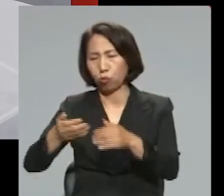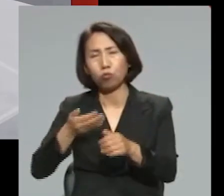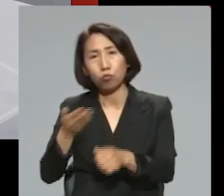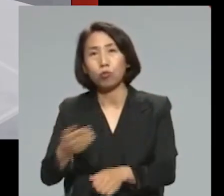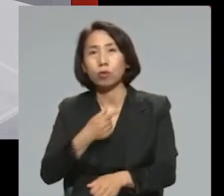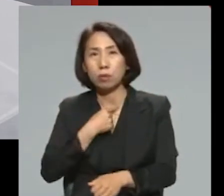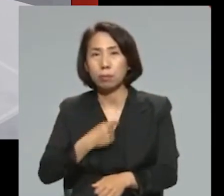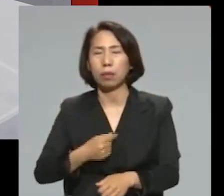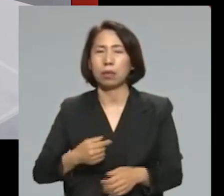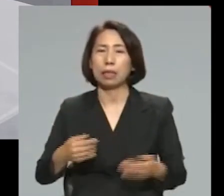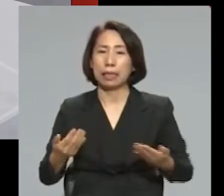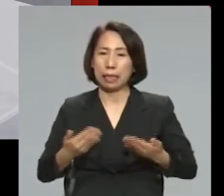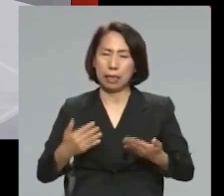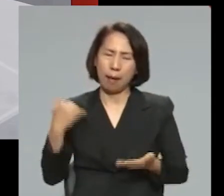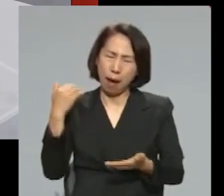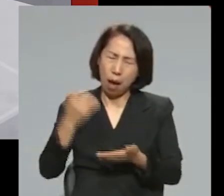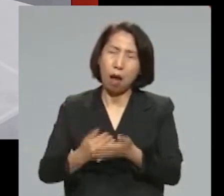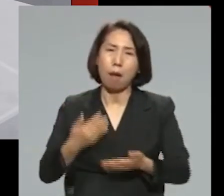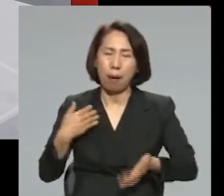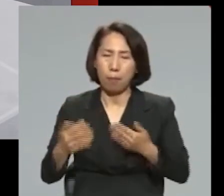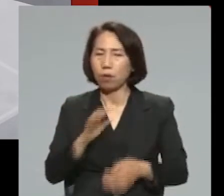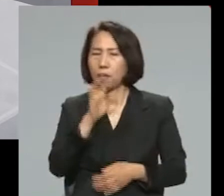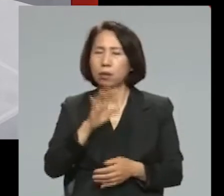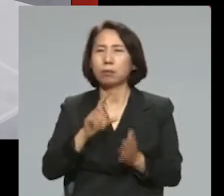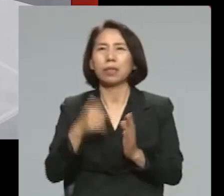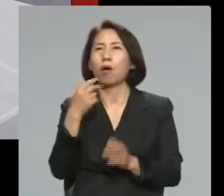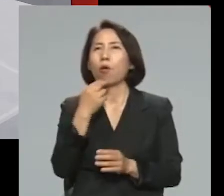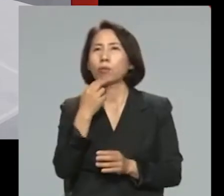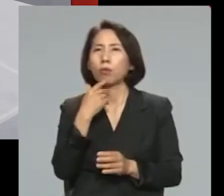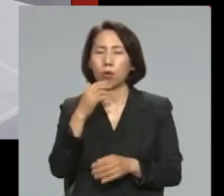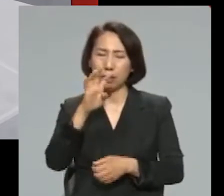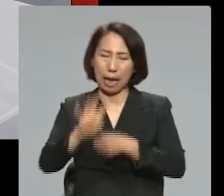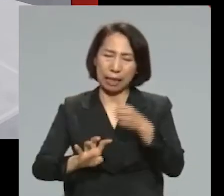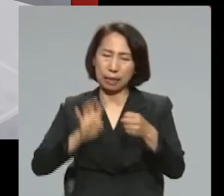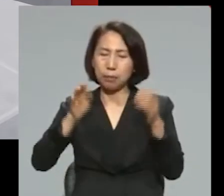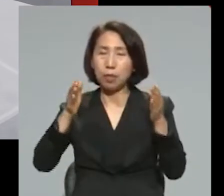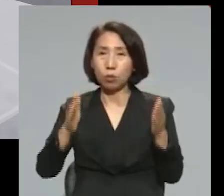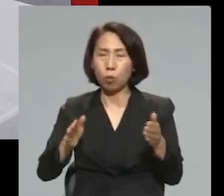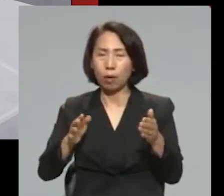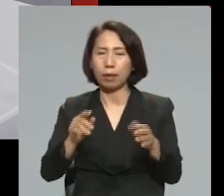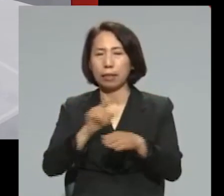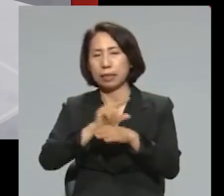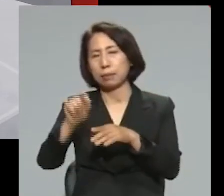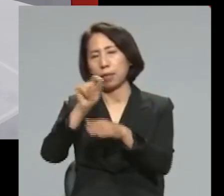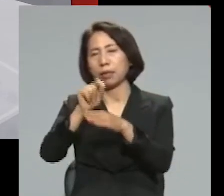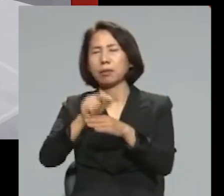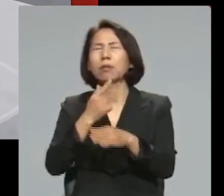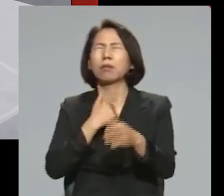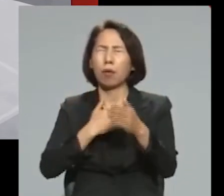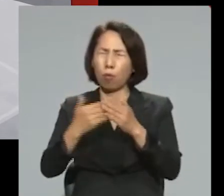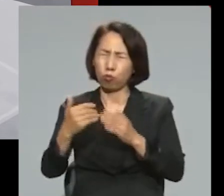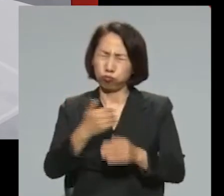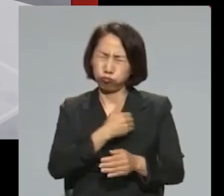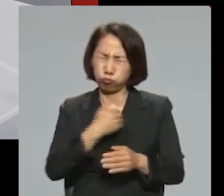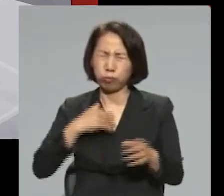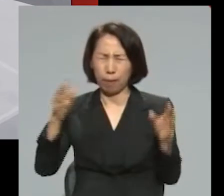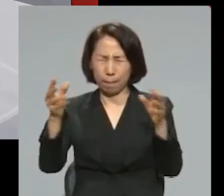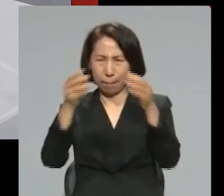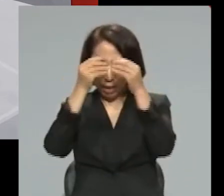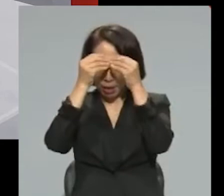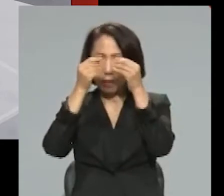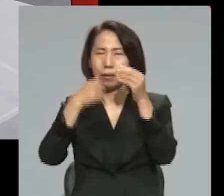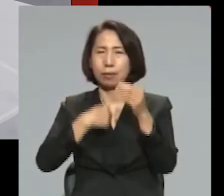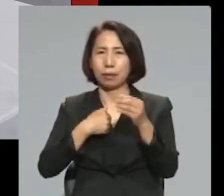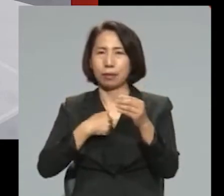많은 고령, 연습할 시간이 없습니다. 40년 지방행정 전문가 이남철, 경륜 있고 준비된